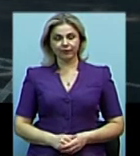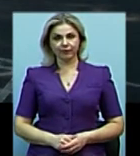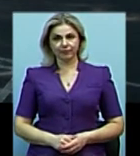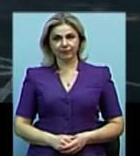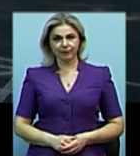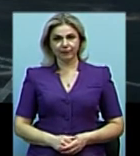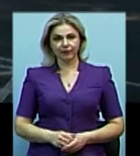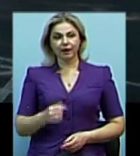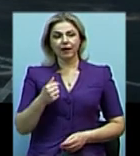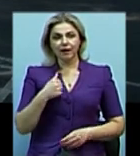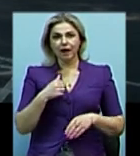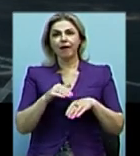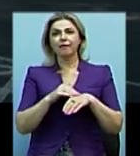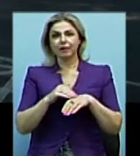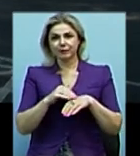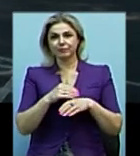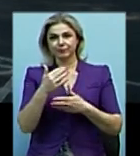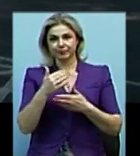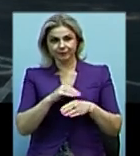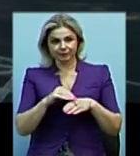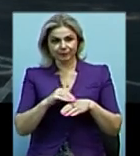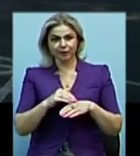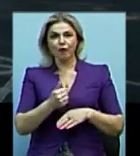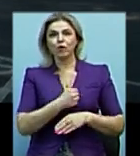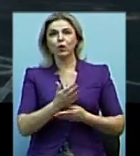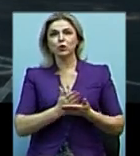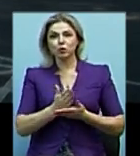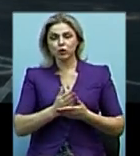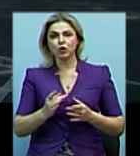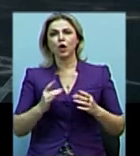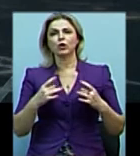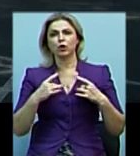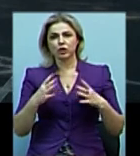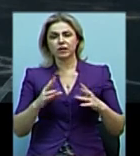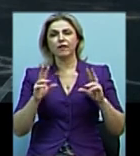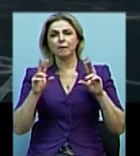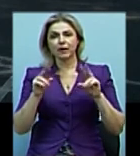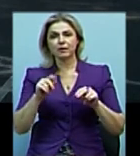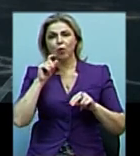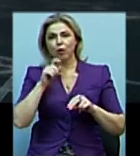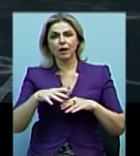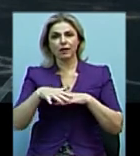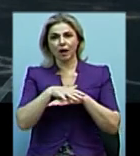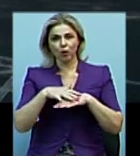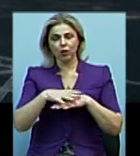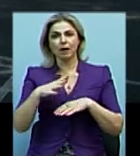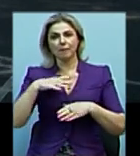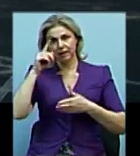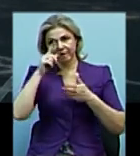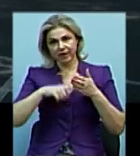Я, вічний Кропивницький Миколаївщ, вступаю на військову службу і урочисто присягаю українському народові завжди бути йому вірним